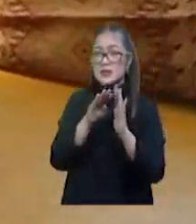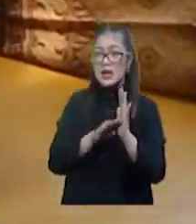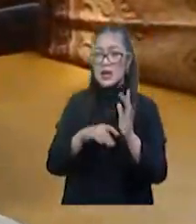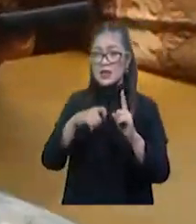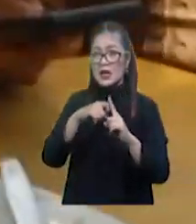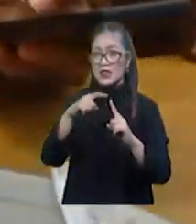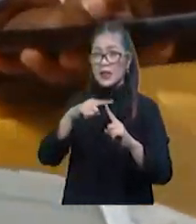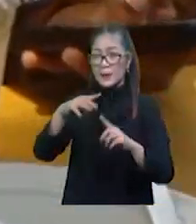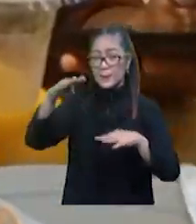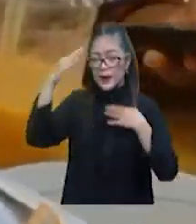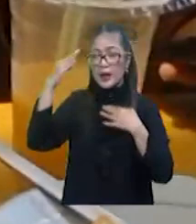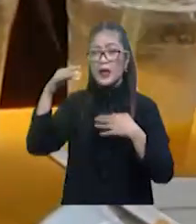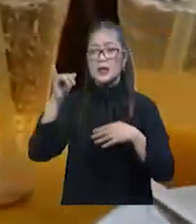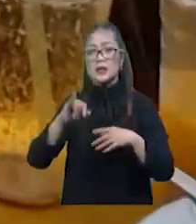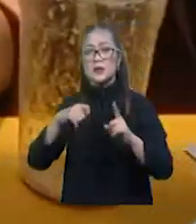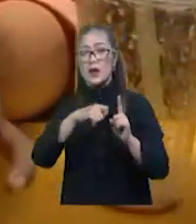keluarga.